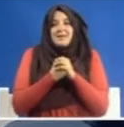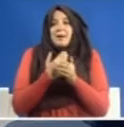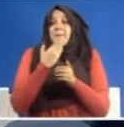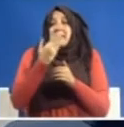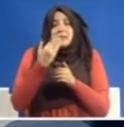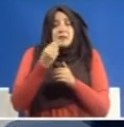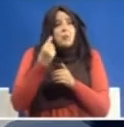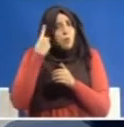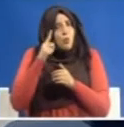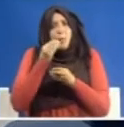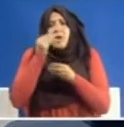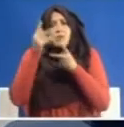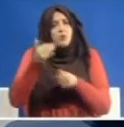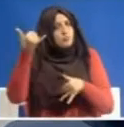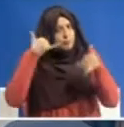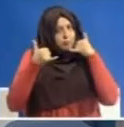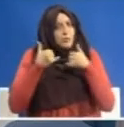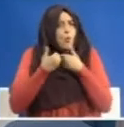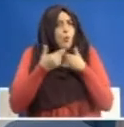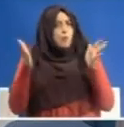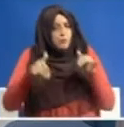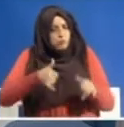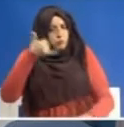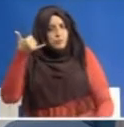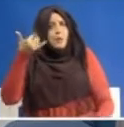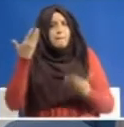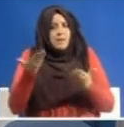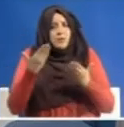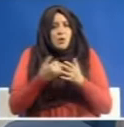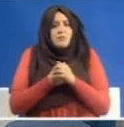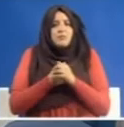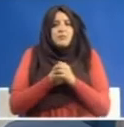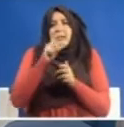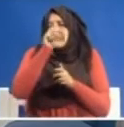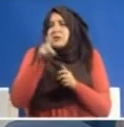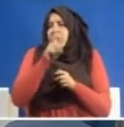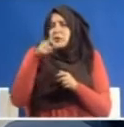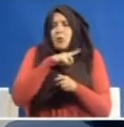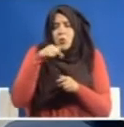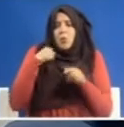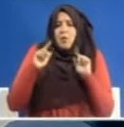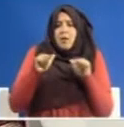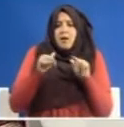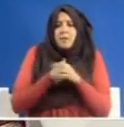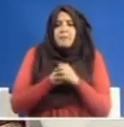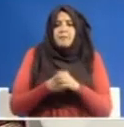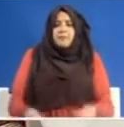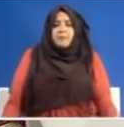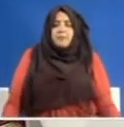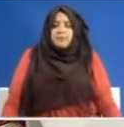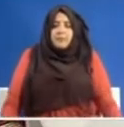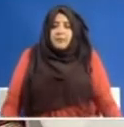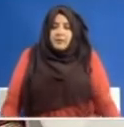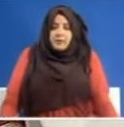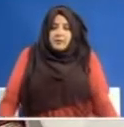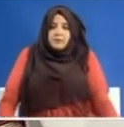باتصالكم وتواصلكم معنا لطرح انشغالاتكم الشرعية والفقهية. يونس إذا كان هنالك اتصال